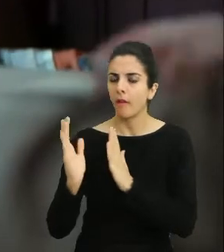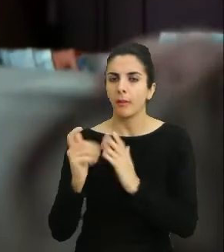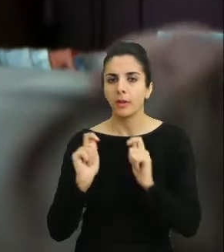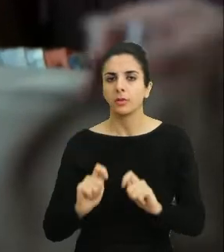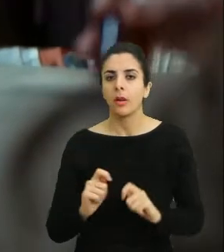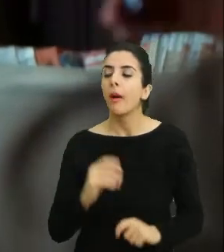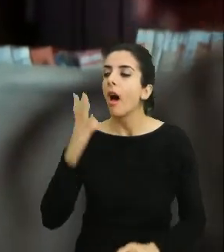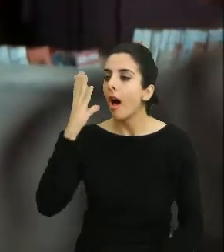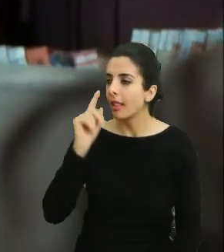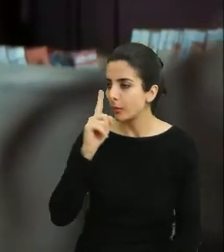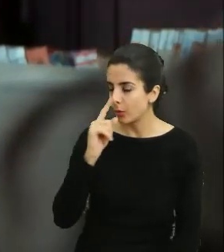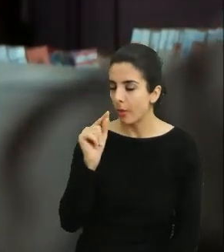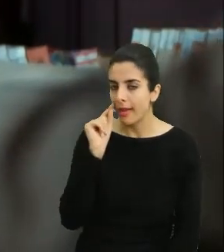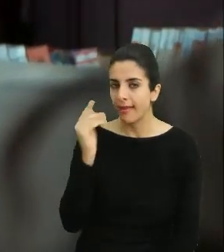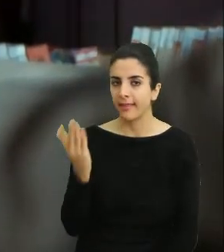savaşmak için. Anladım müdür bey.